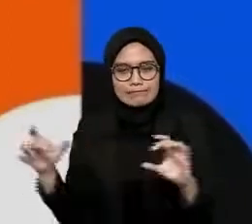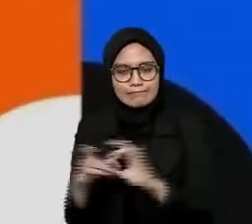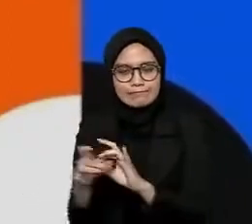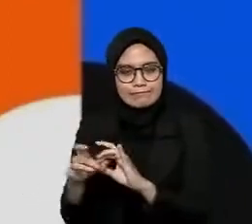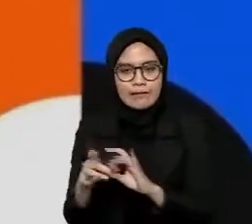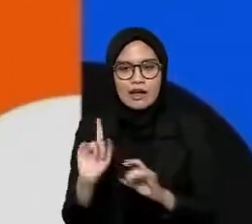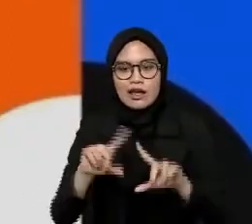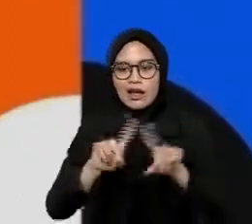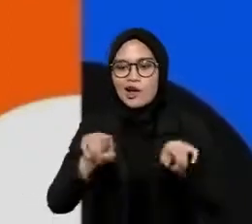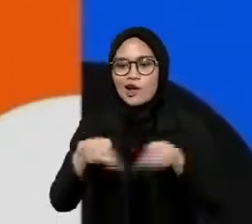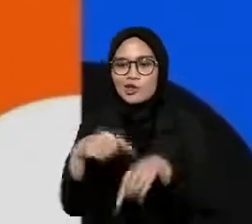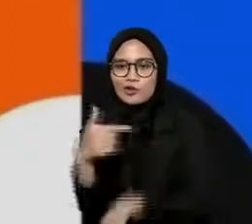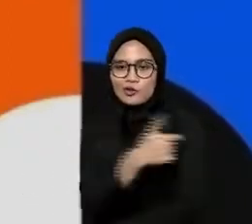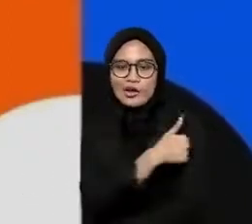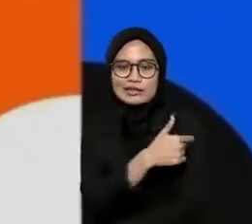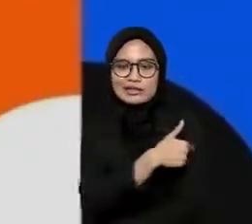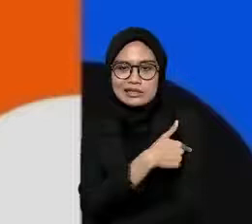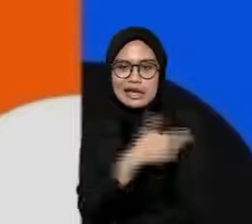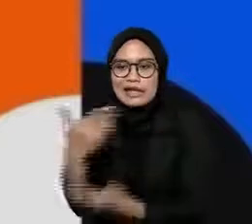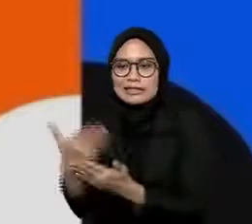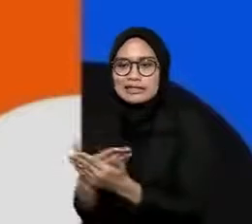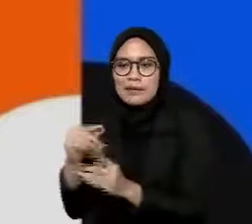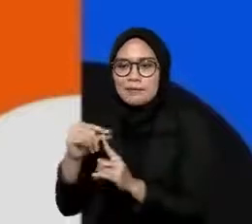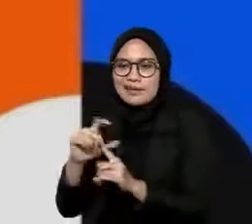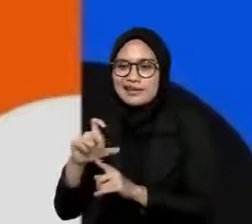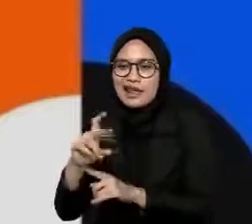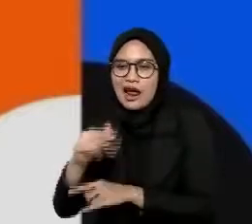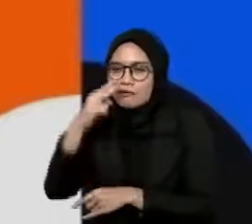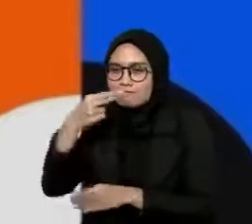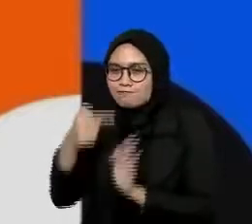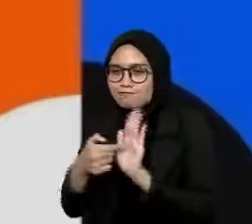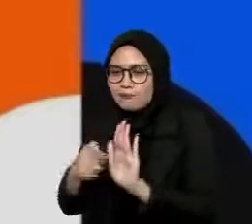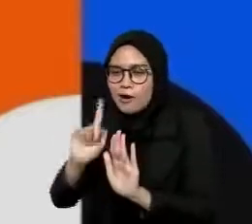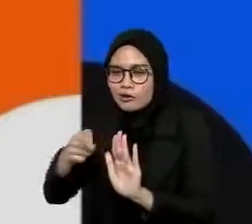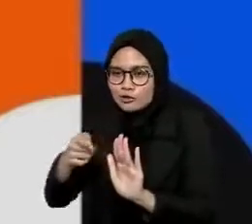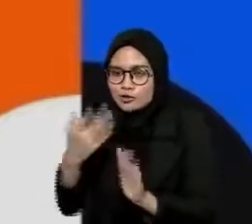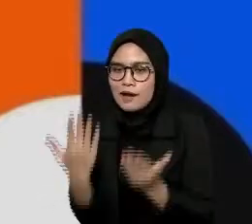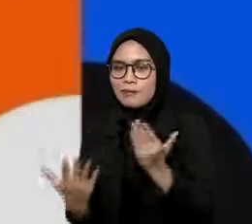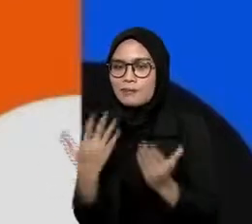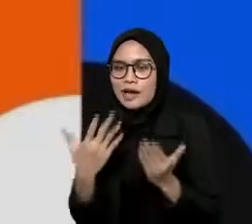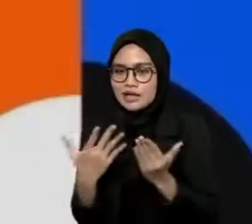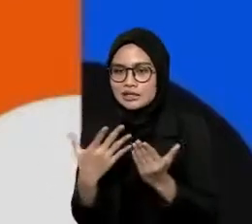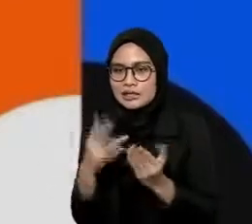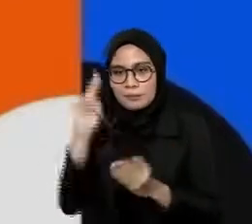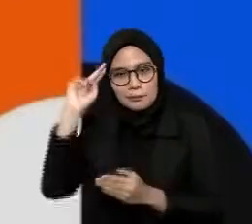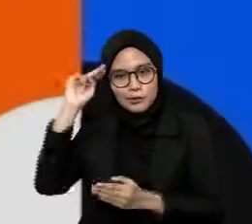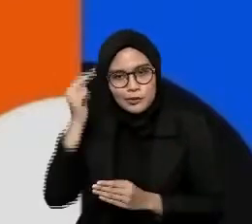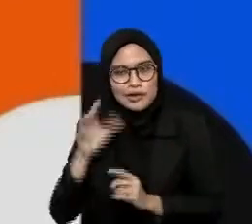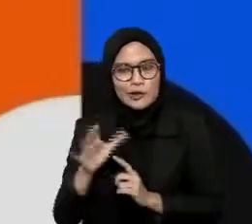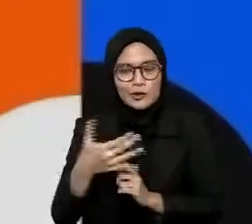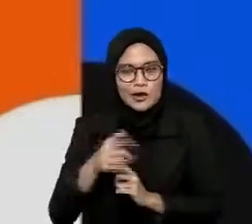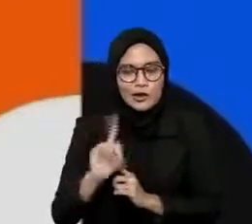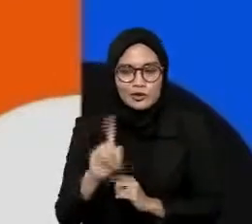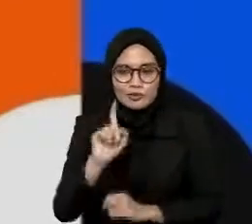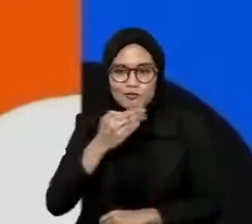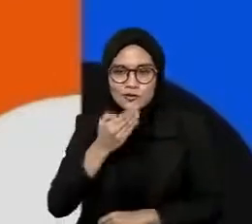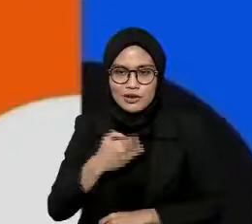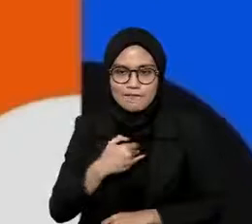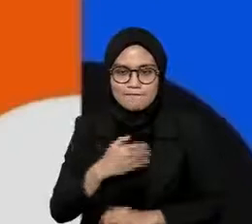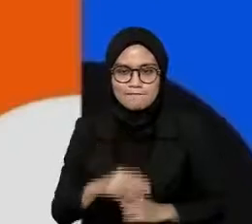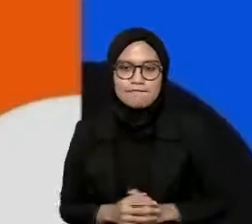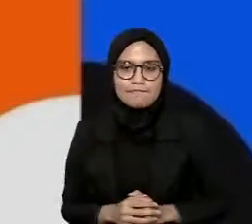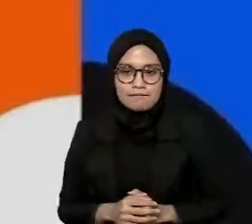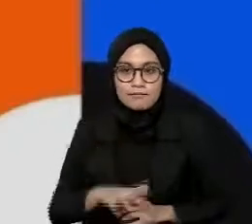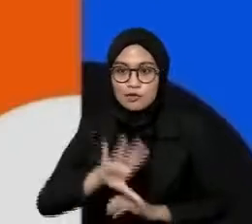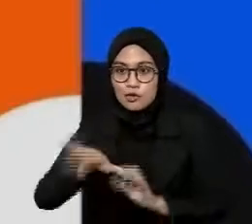adanya kartu vaksin, hasil negatif PCR atau antigen, dan penggunaan aplikasi Peduli Lindungi. Ini semua nanti akan dituangkan